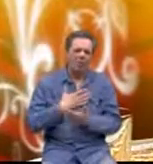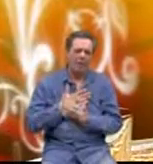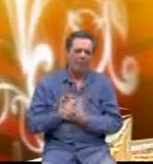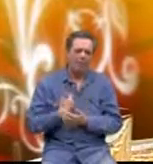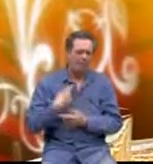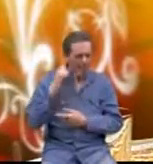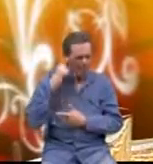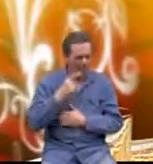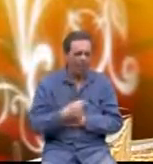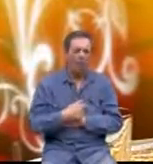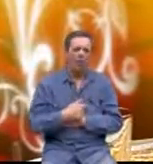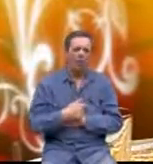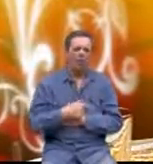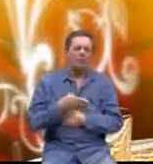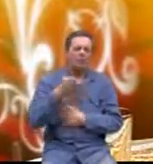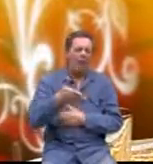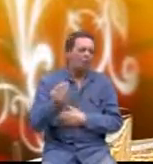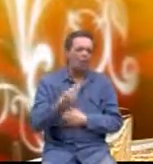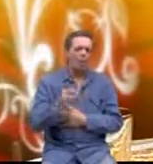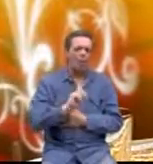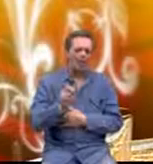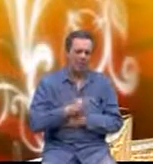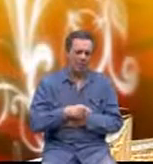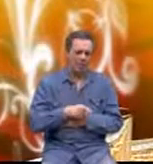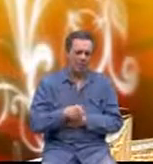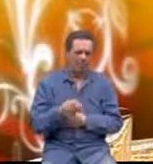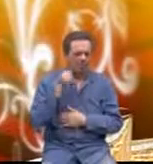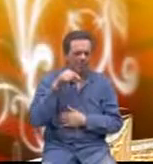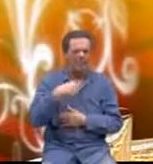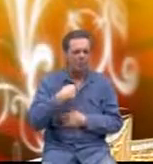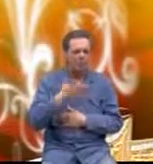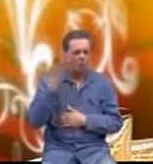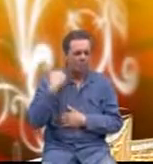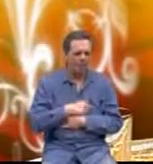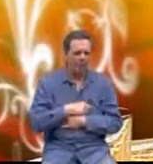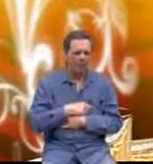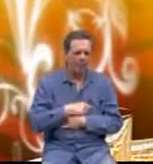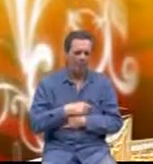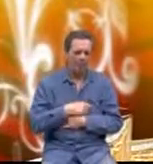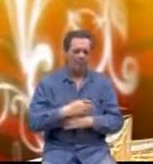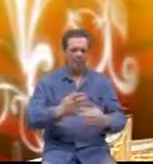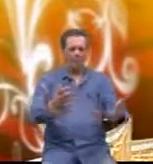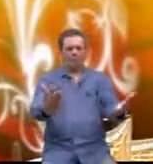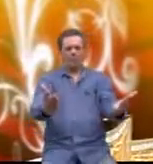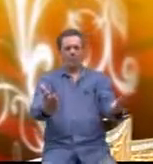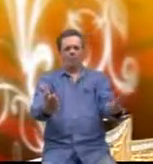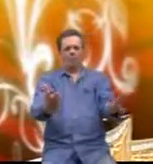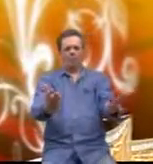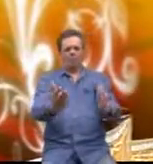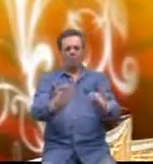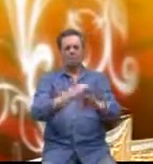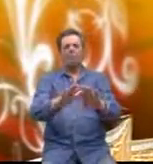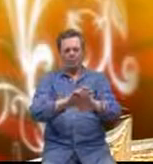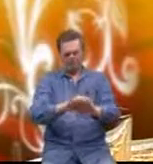Mi mislimo da smo, ali nismo. To je, mi smo ono što smo bili, ali su nam to zgnječili u našem